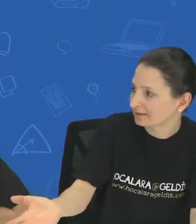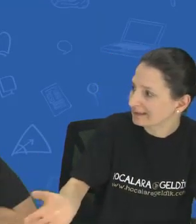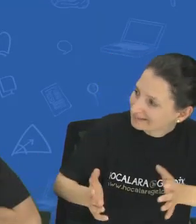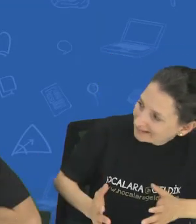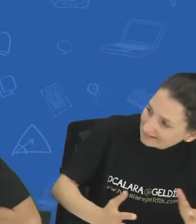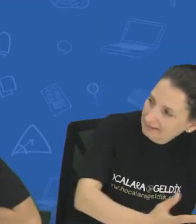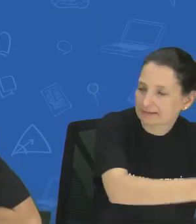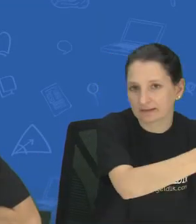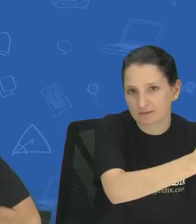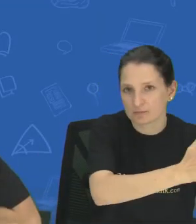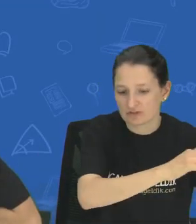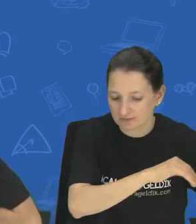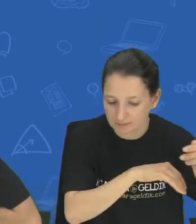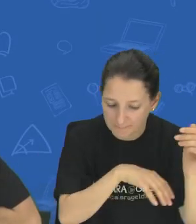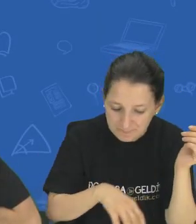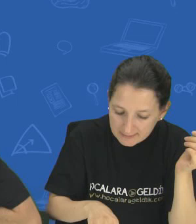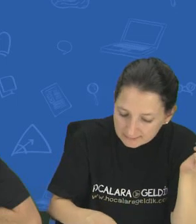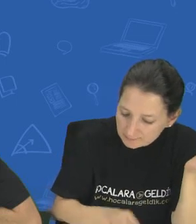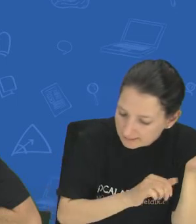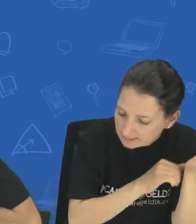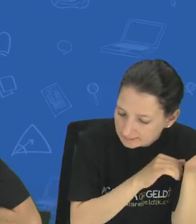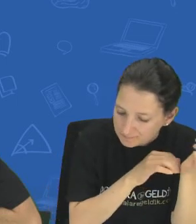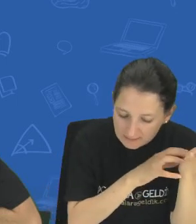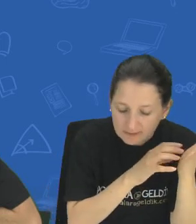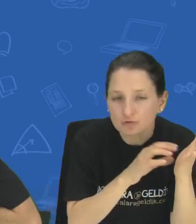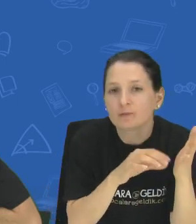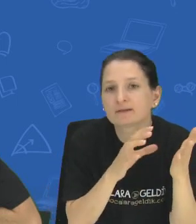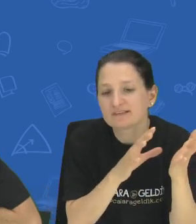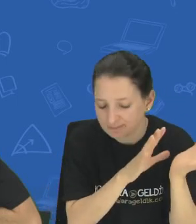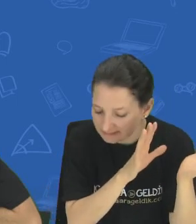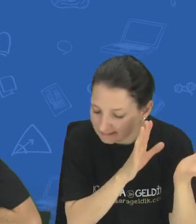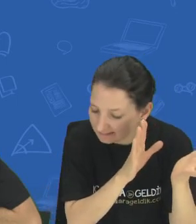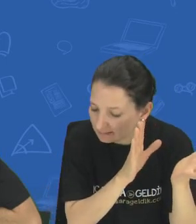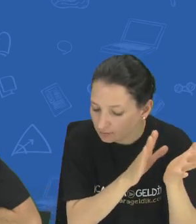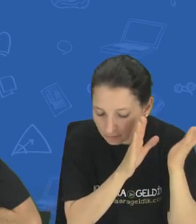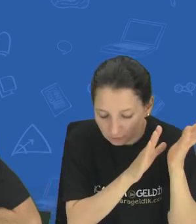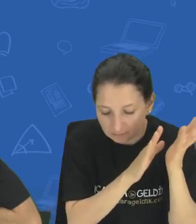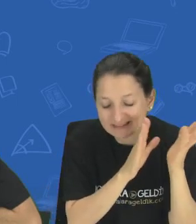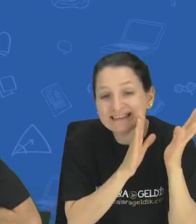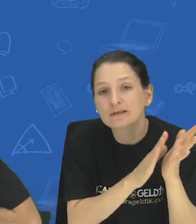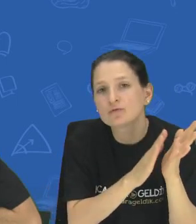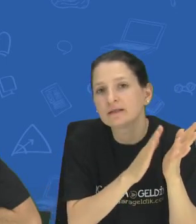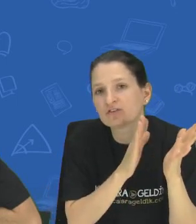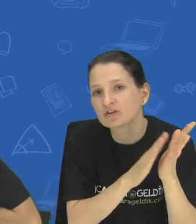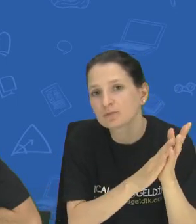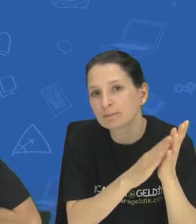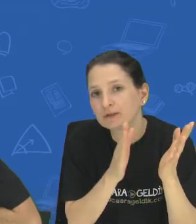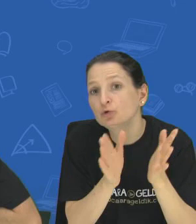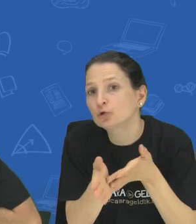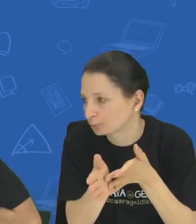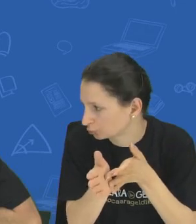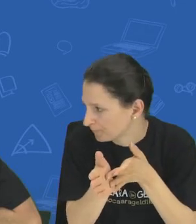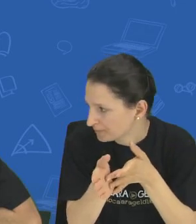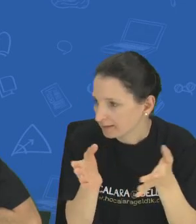bilmek zorunda değil. Doğru. Kendiyle alakalı kısmı bilecek tabii ki. Kimyagerler, kimyanın tüm alt disiplinlerinde laboratuvar ortamında ileri düzeyde çalışma